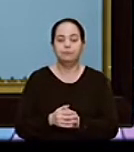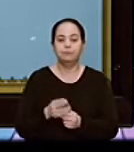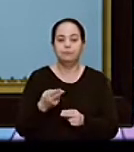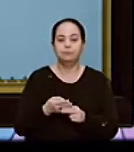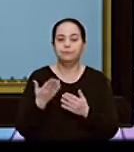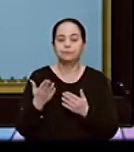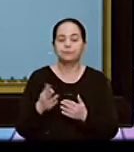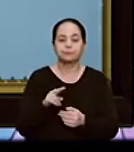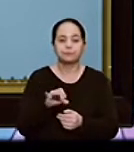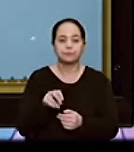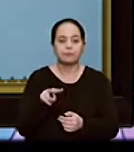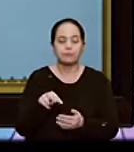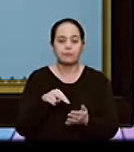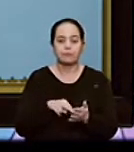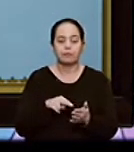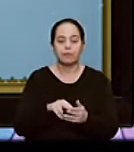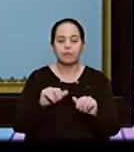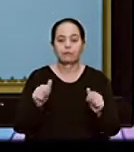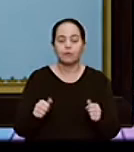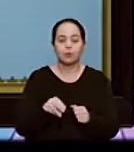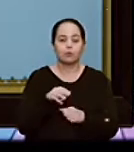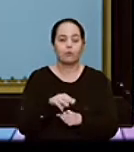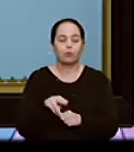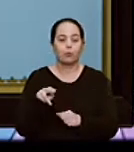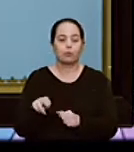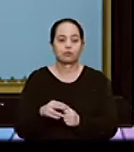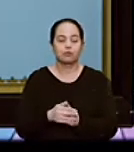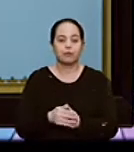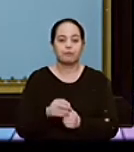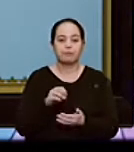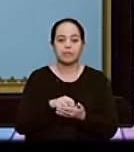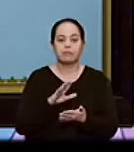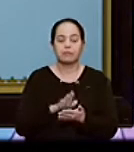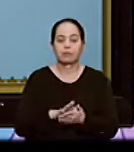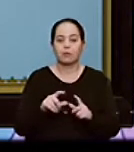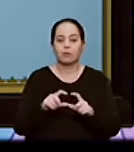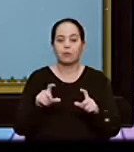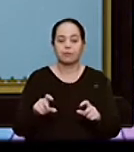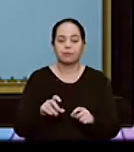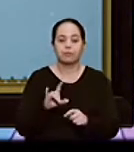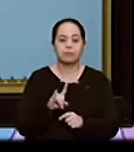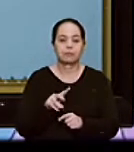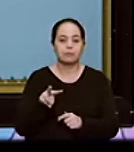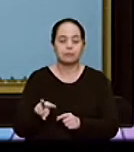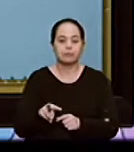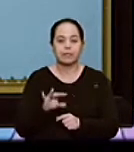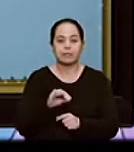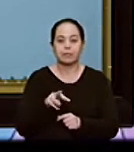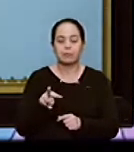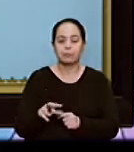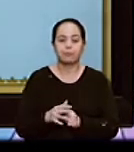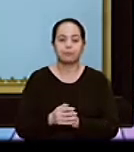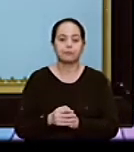Данные прилагательные стоят в форме творительного падежа. Выделяем окончание «ым» – «им».